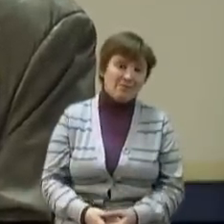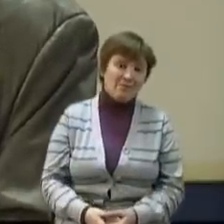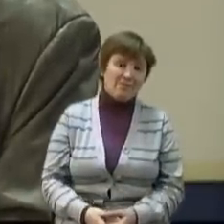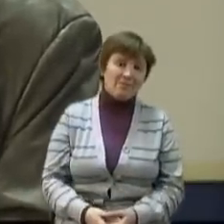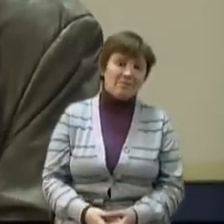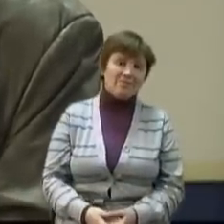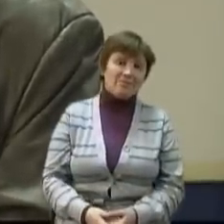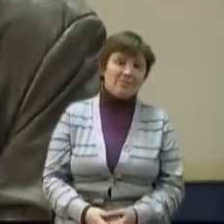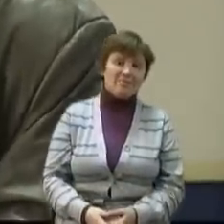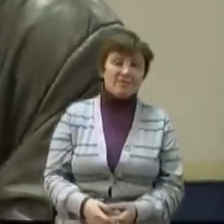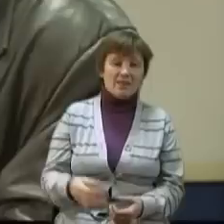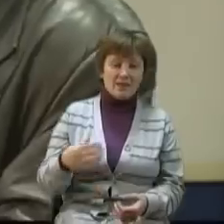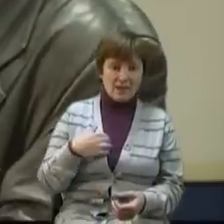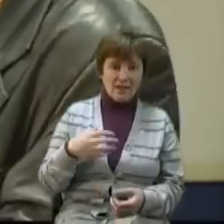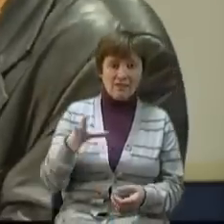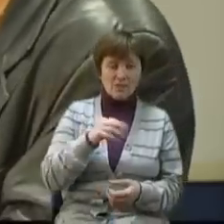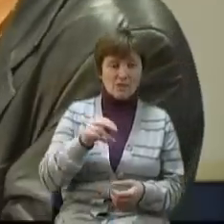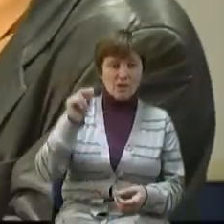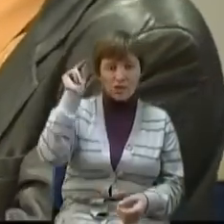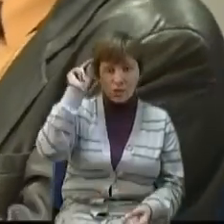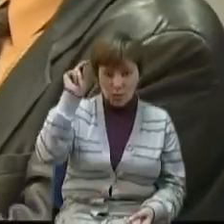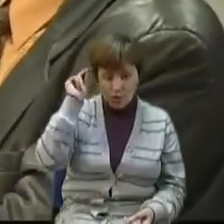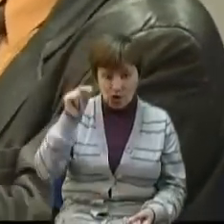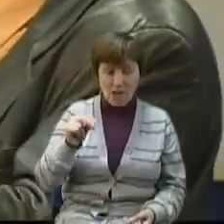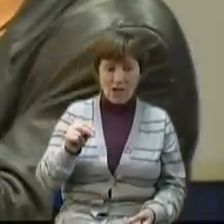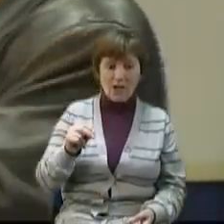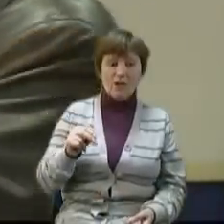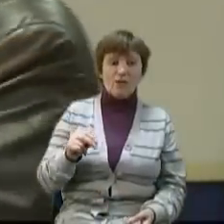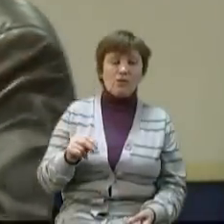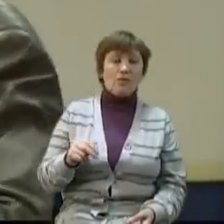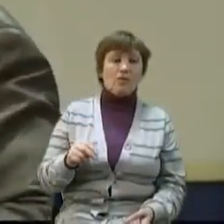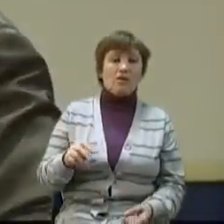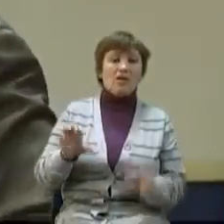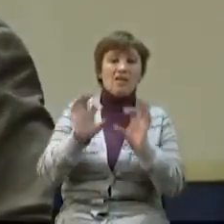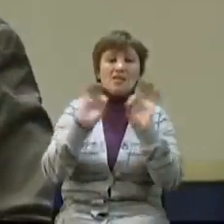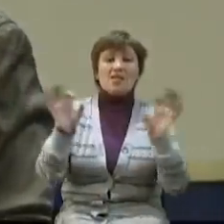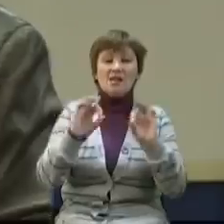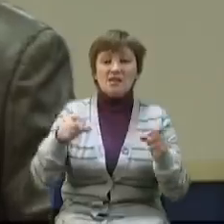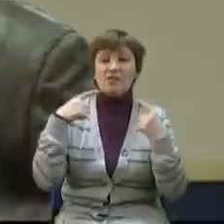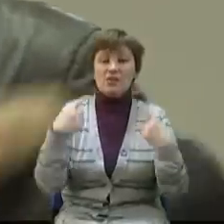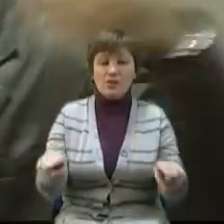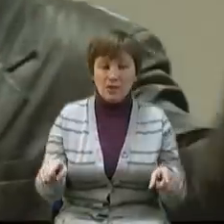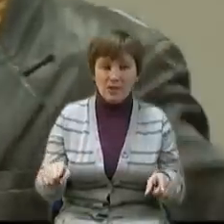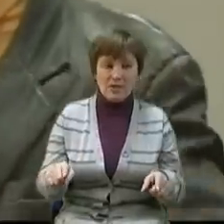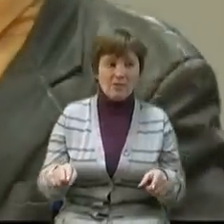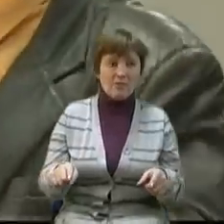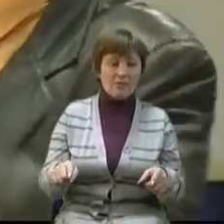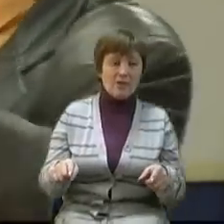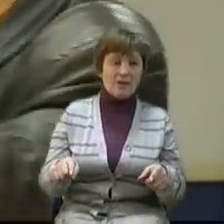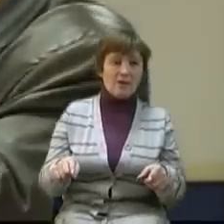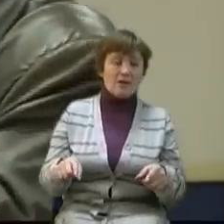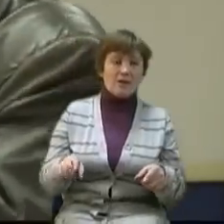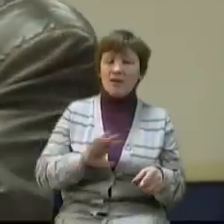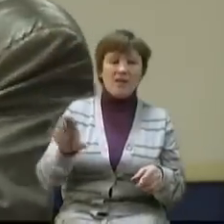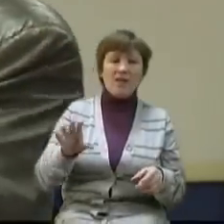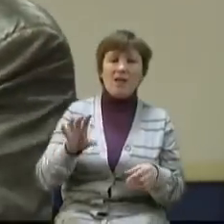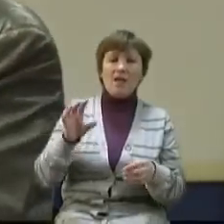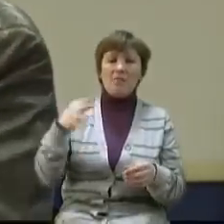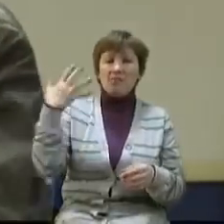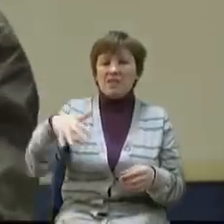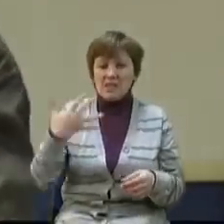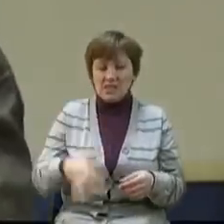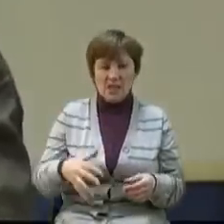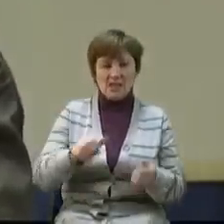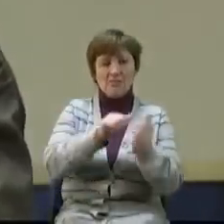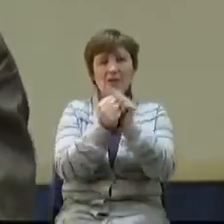Я, конечно, все это изучаю, я это преподаю. Я не преподаю, говорит, пятидесятническое богословие, баптистское, православное,